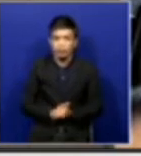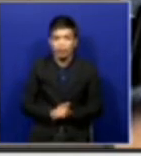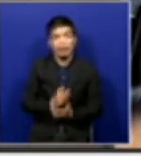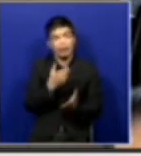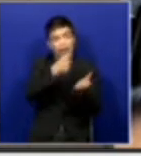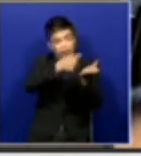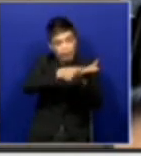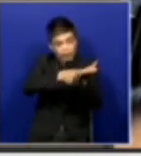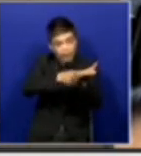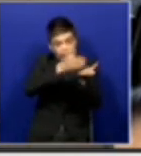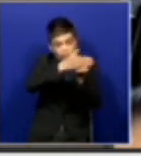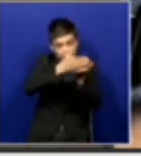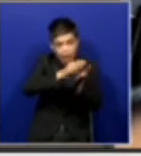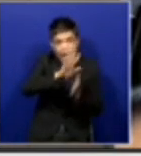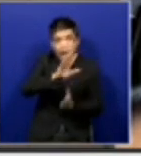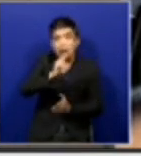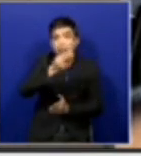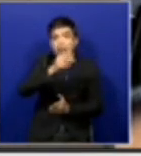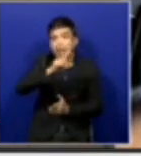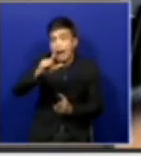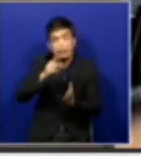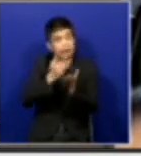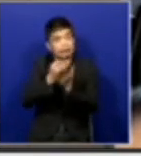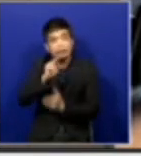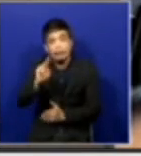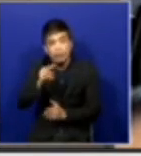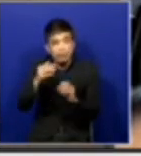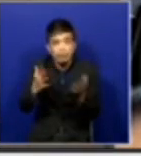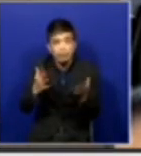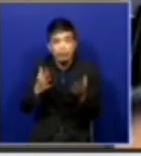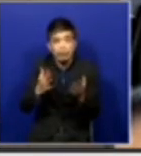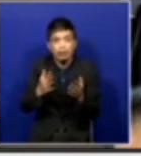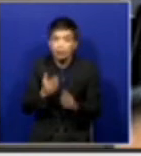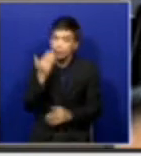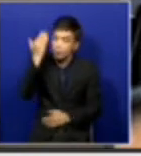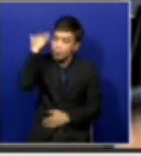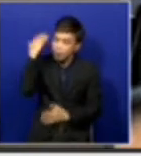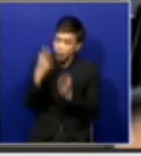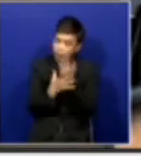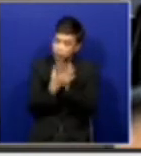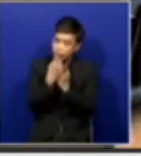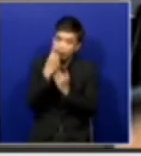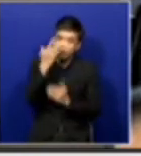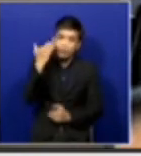50,000 ล้านก็ไม่ได้ใช้ก็เพิ่งเป็นหนี้ไปอาทิตย์ก่อนสัปดาห์ก่อน